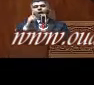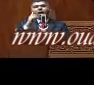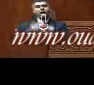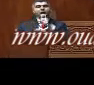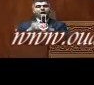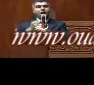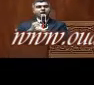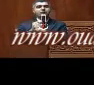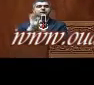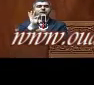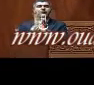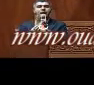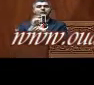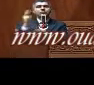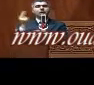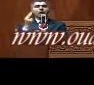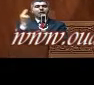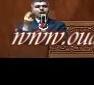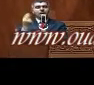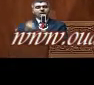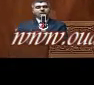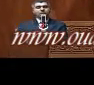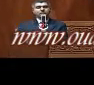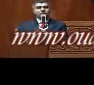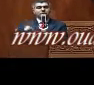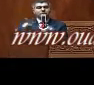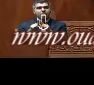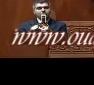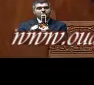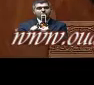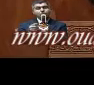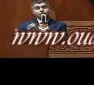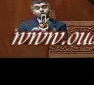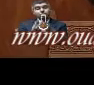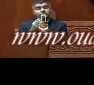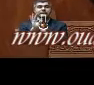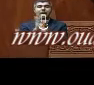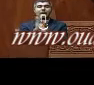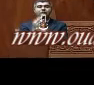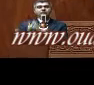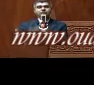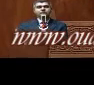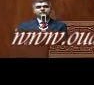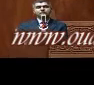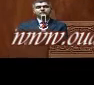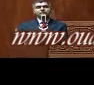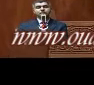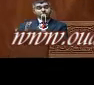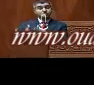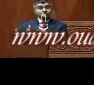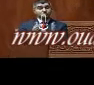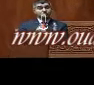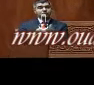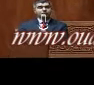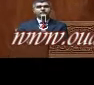في الجامعات على هاد المسائل اللي كيحتاجوا لها عمليا. وعلى صعيد آخر،